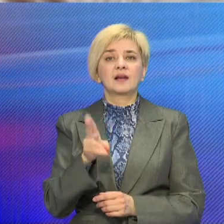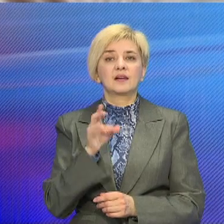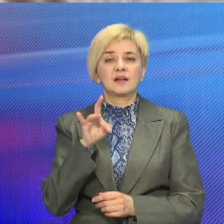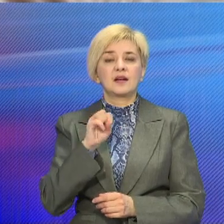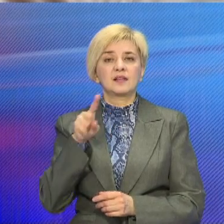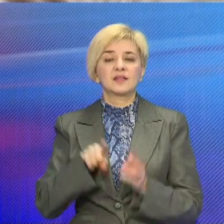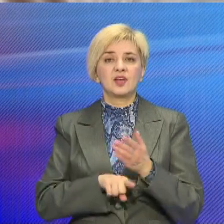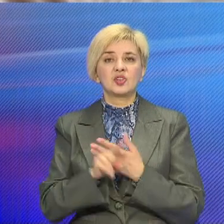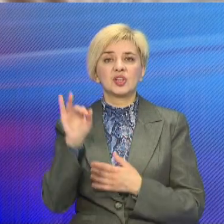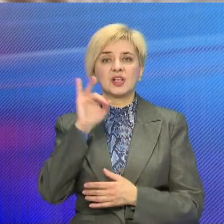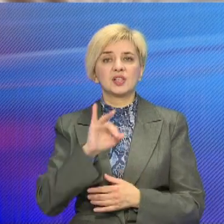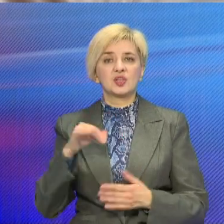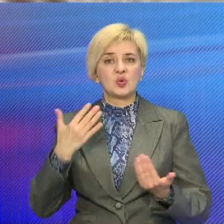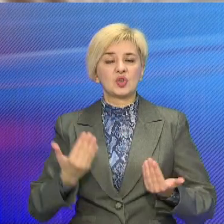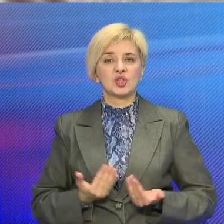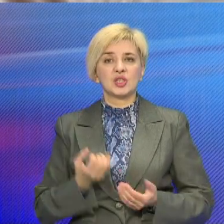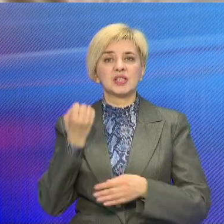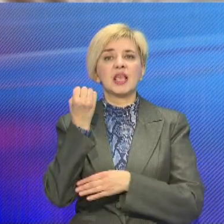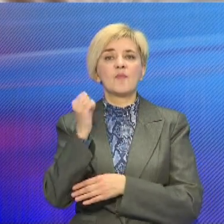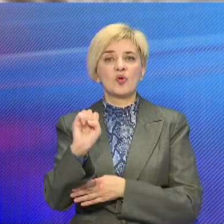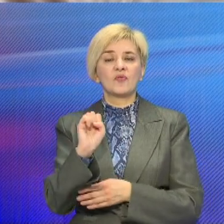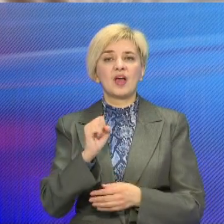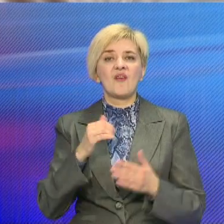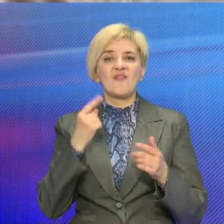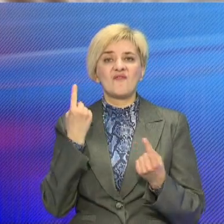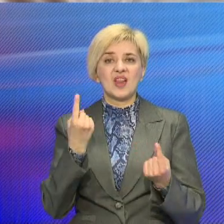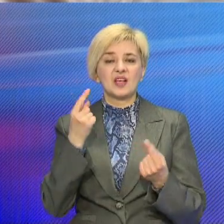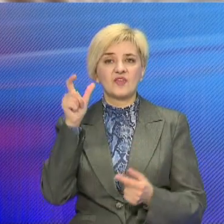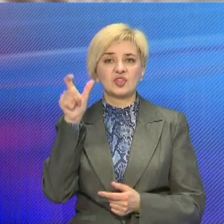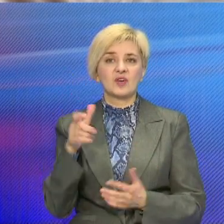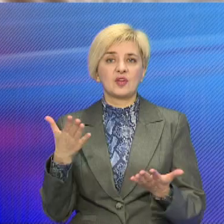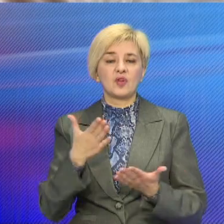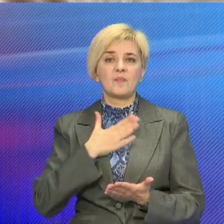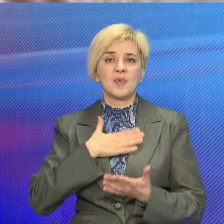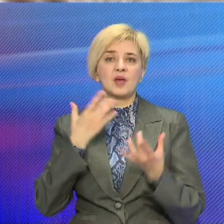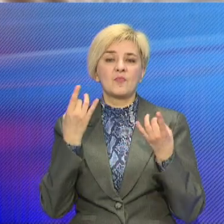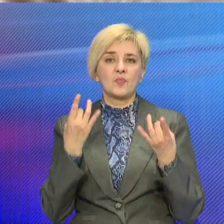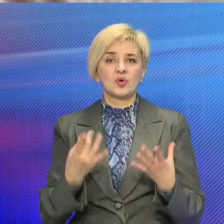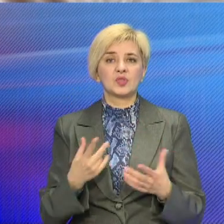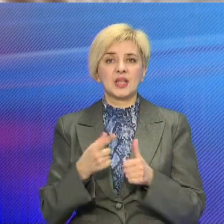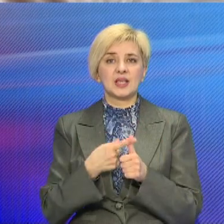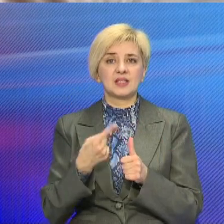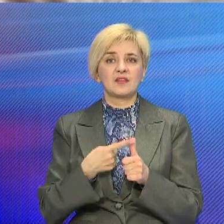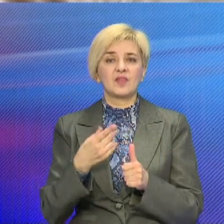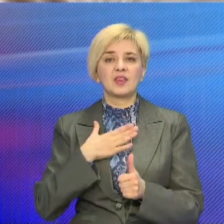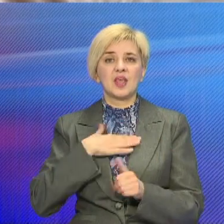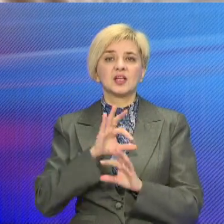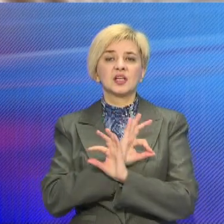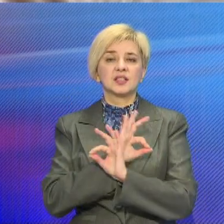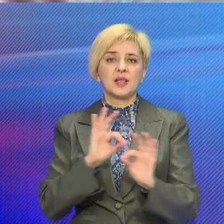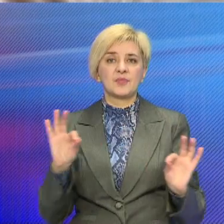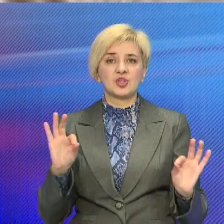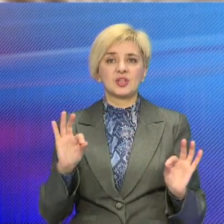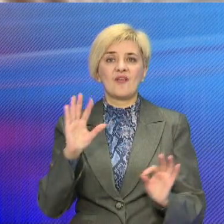с истории жизни и подвига великого человека, которого мы просто называем наша